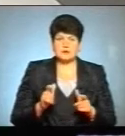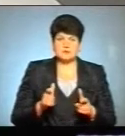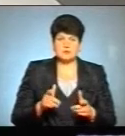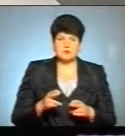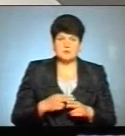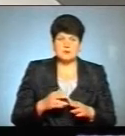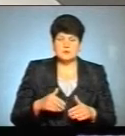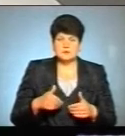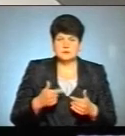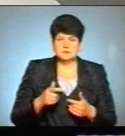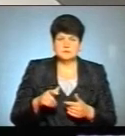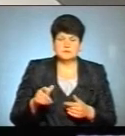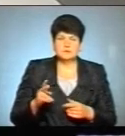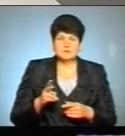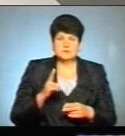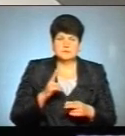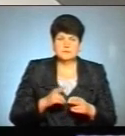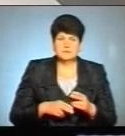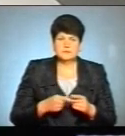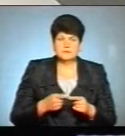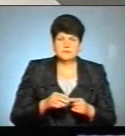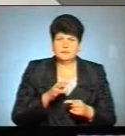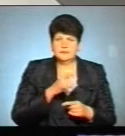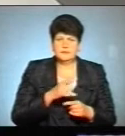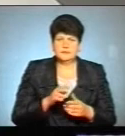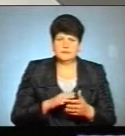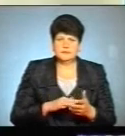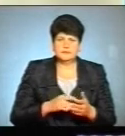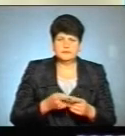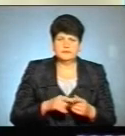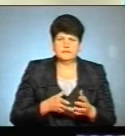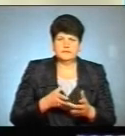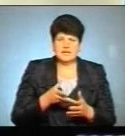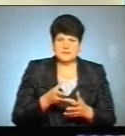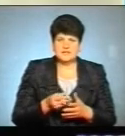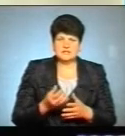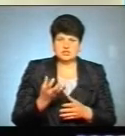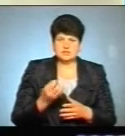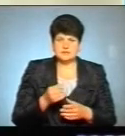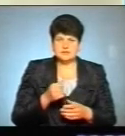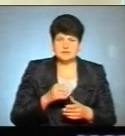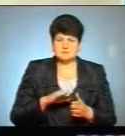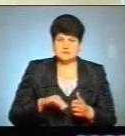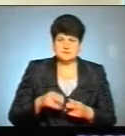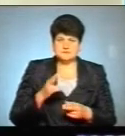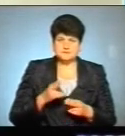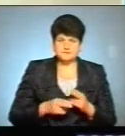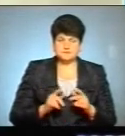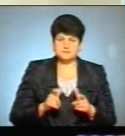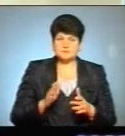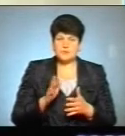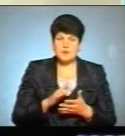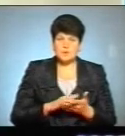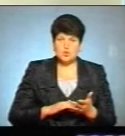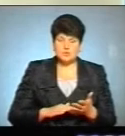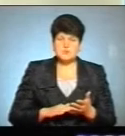кого цей період закінчувався і продовжений під час карантину їхня виплата. І ще місяць після завершення карантину буде продовжена.